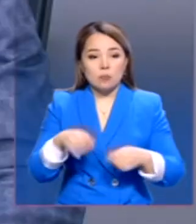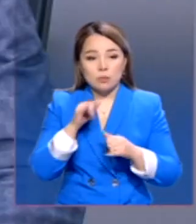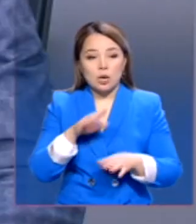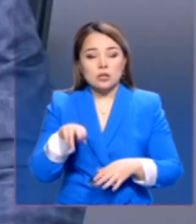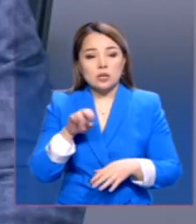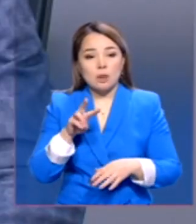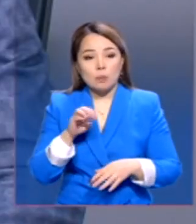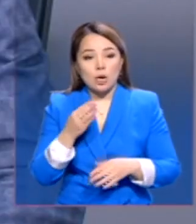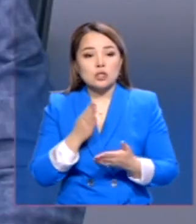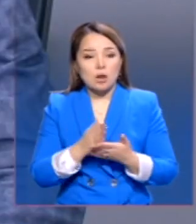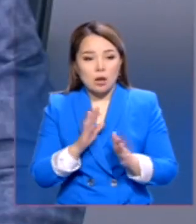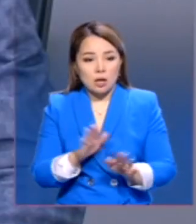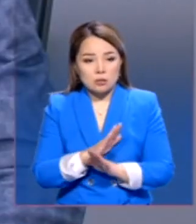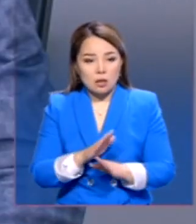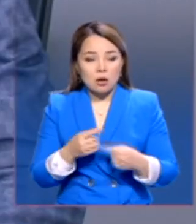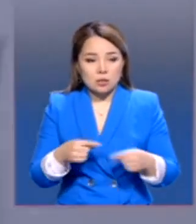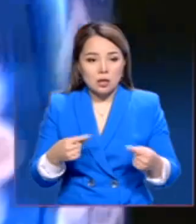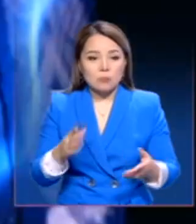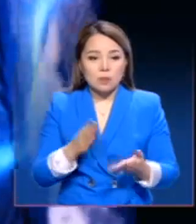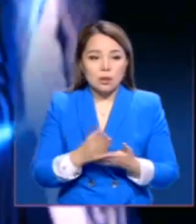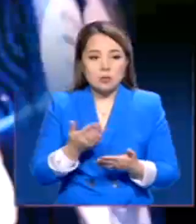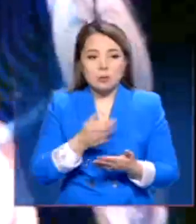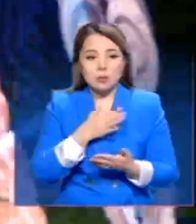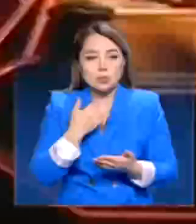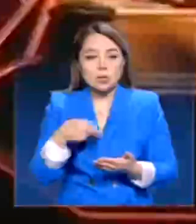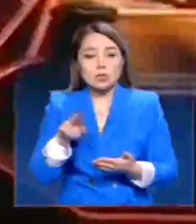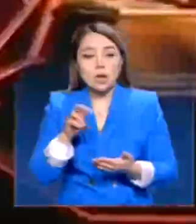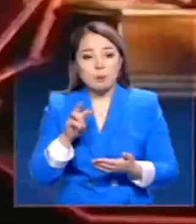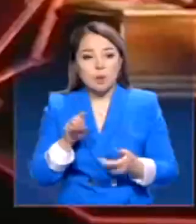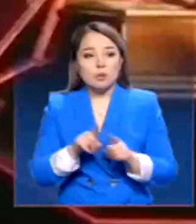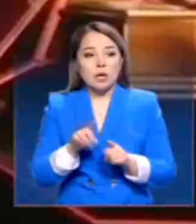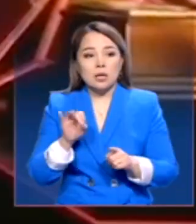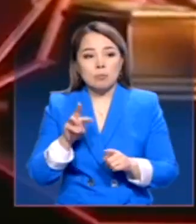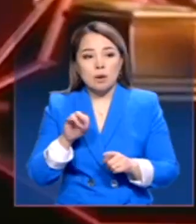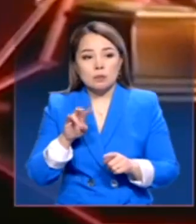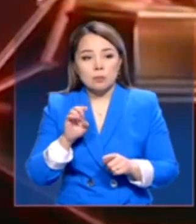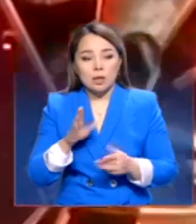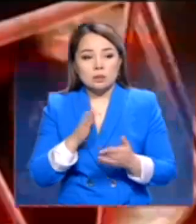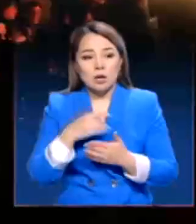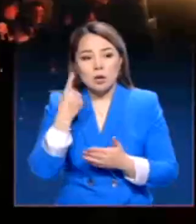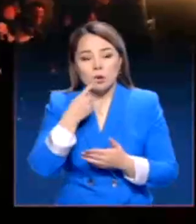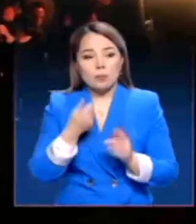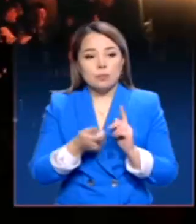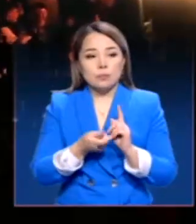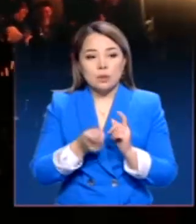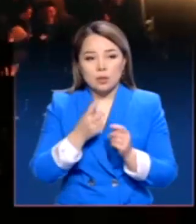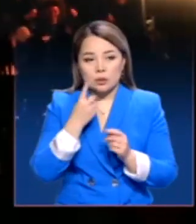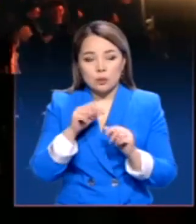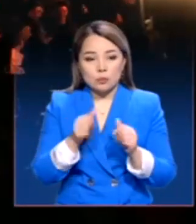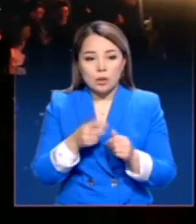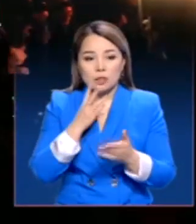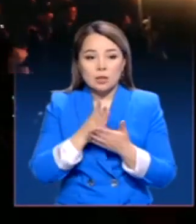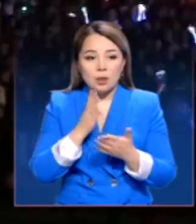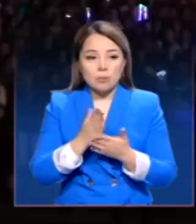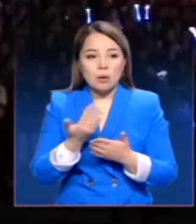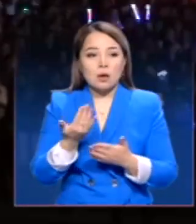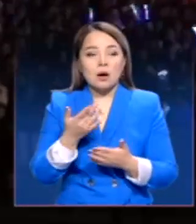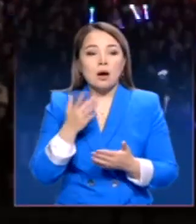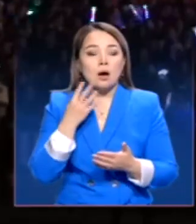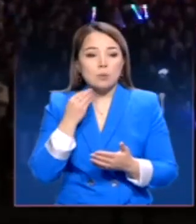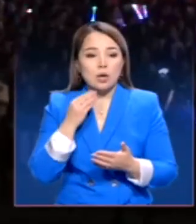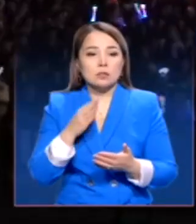Димаштың әндерін айтуға болады, Иманбектің әндерін айтуға болады. Димаш та, Иманбек те әлемдік тұлғаға айналды. Мысалы, Димаштың былтыр Алматыдағы